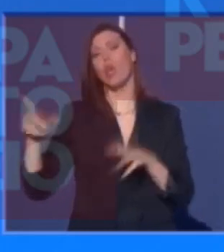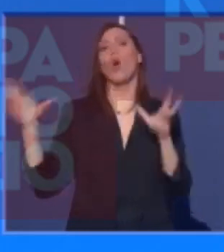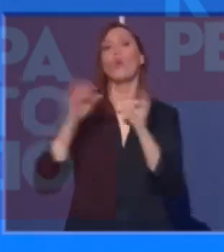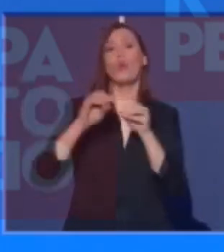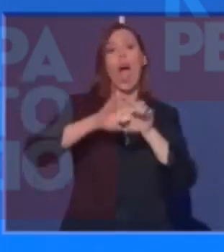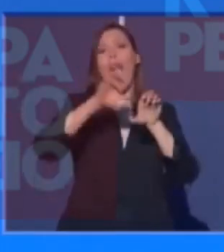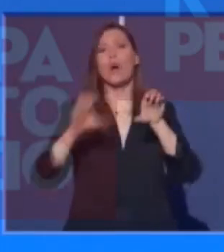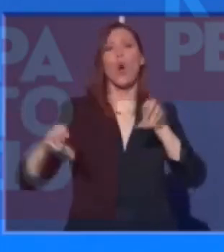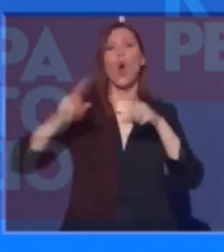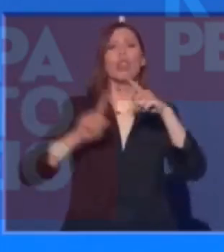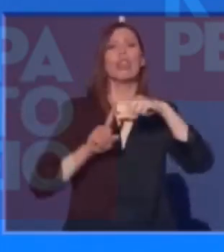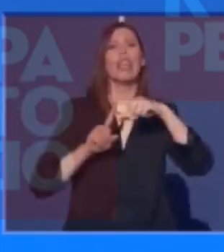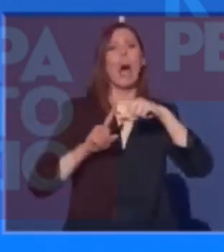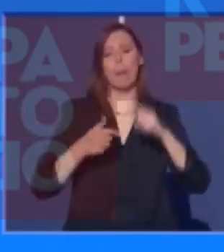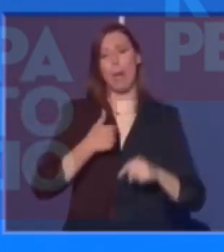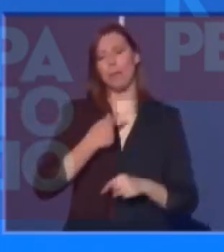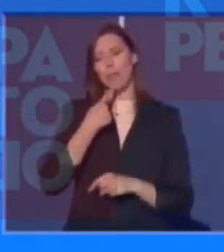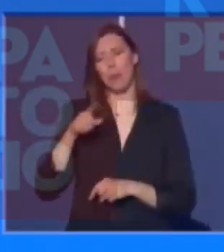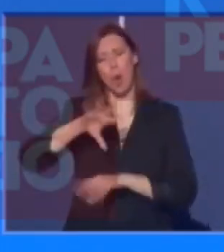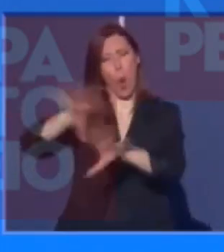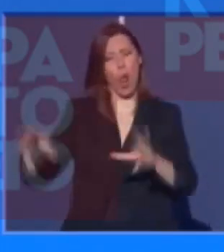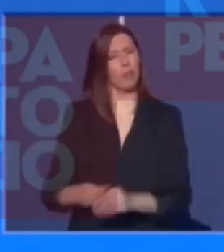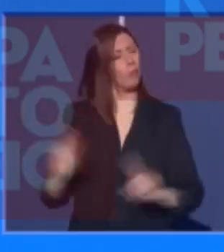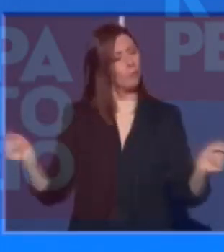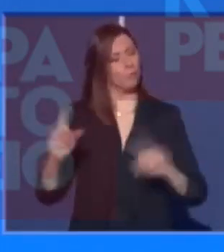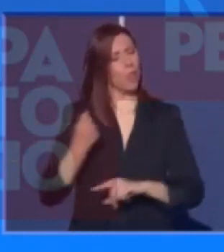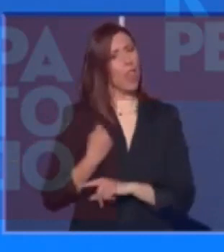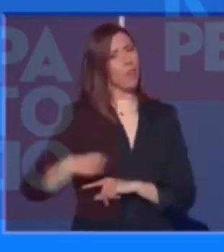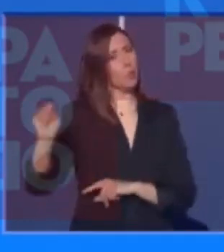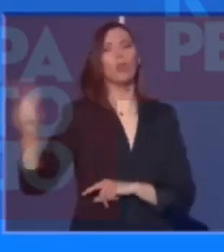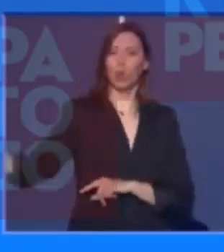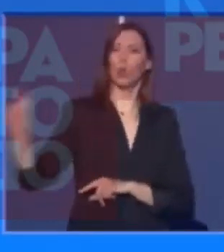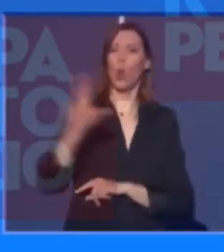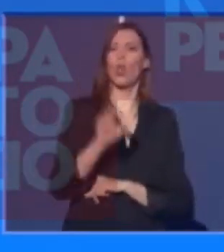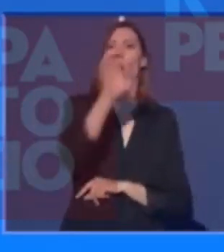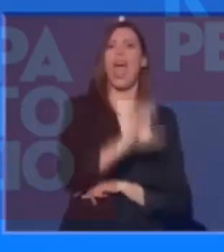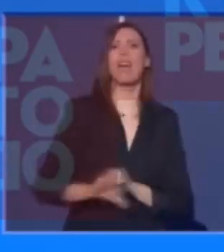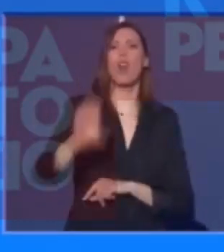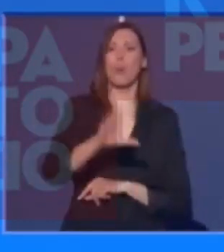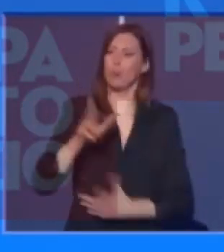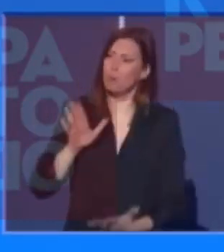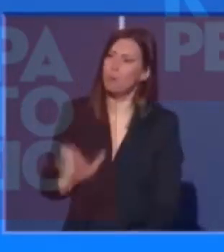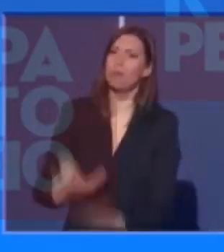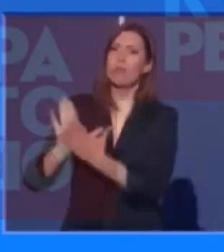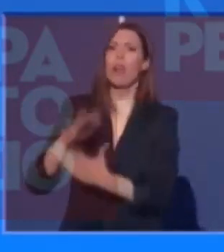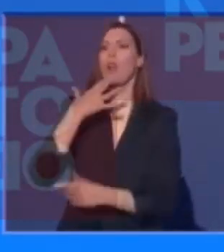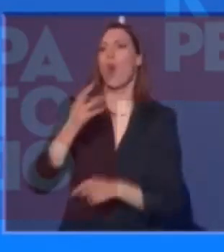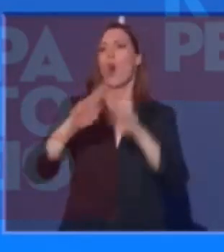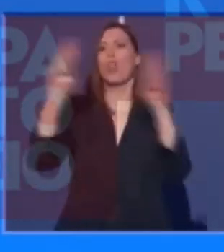ΤΑΝΑΠ, έτσι και η Ευρώπη στέκεται απέναντι στην παραβίαση των διεθνών κανόνων.